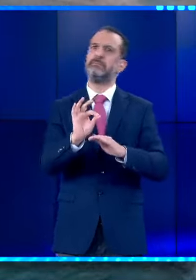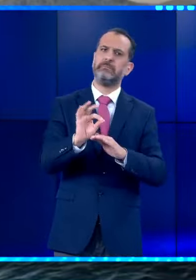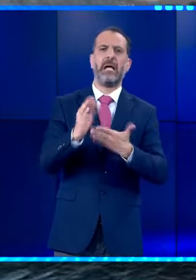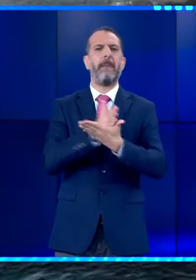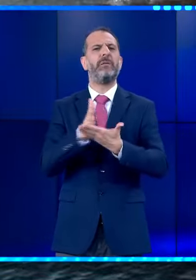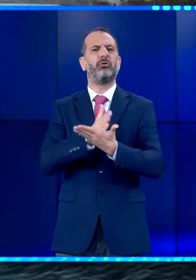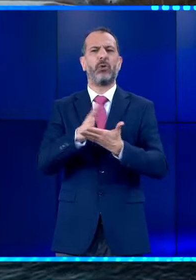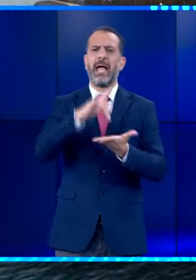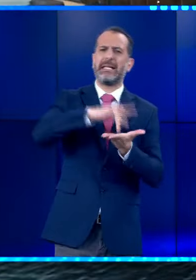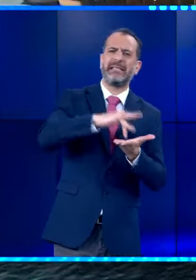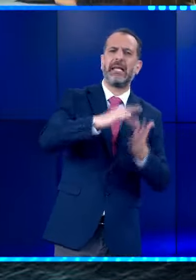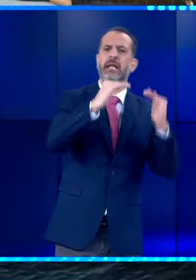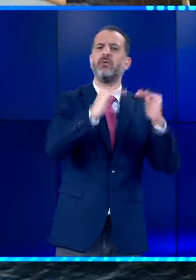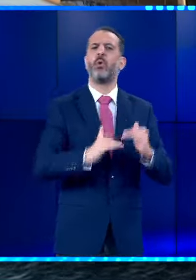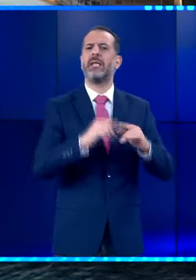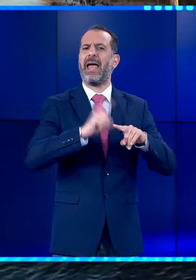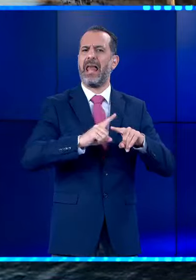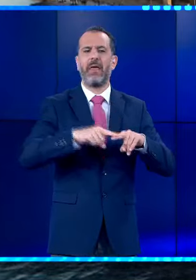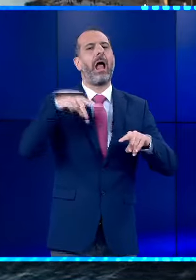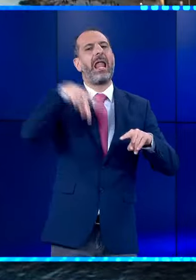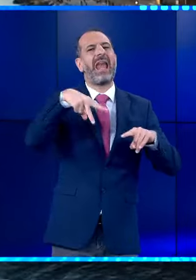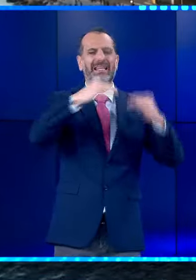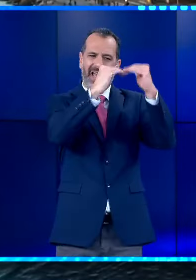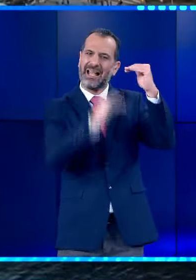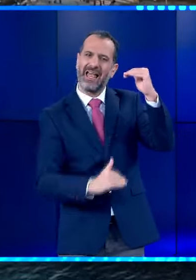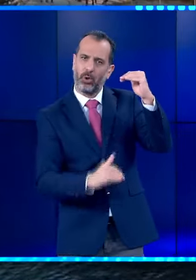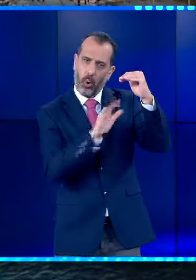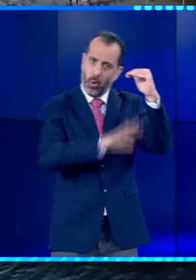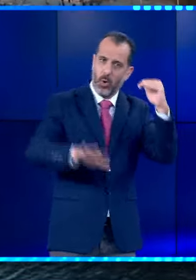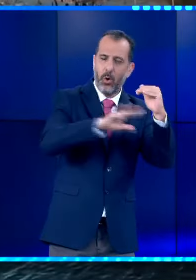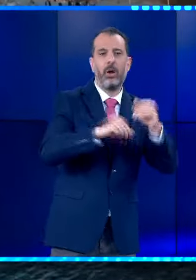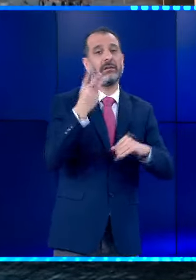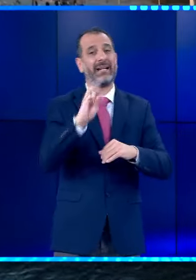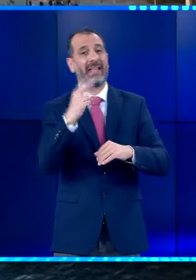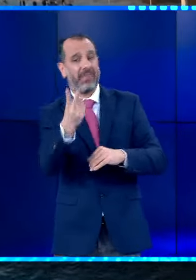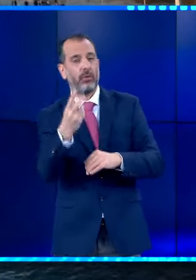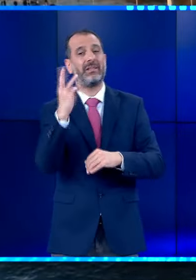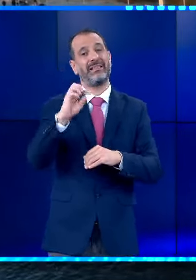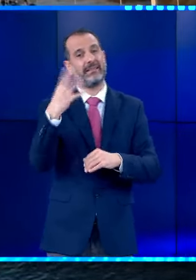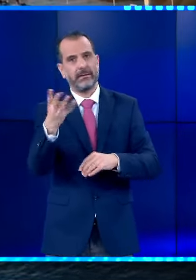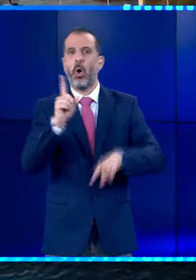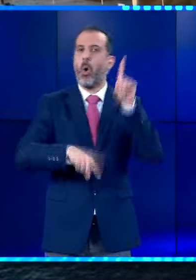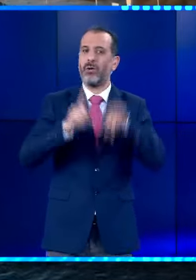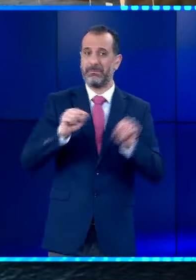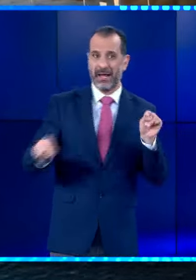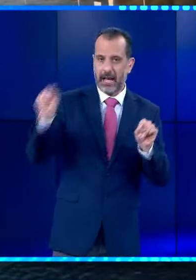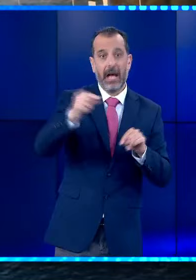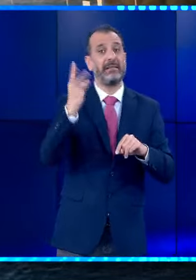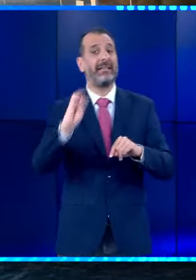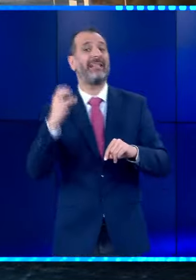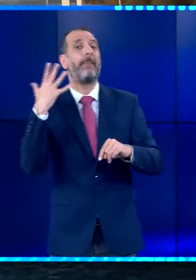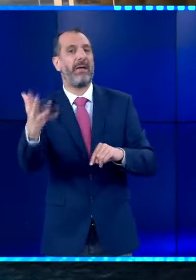στα κεντρικά και τα νότια υπηρετικά δηλαδή από τη Θεσσαλία και νοτιότερα 32 με 34 και τοπικά και 35 βαθμούς σε